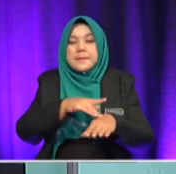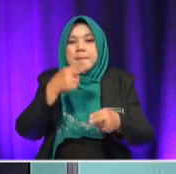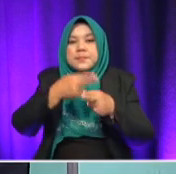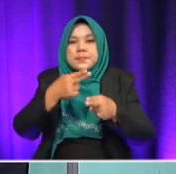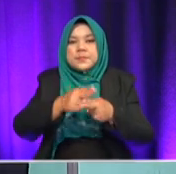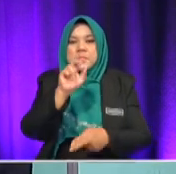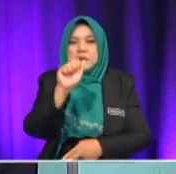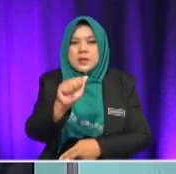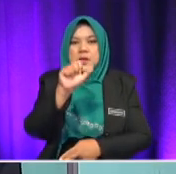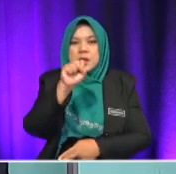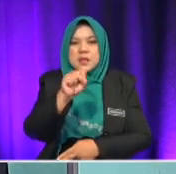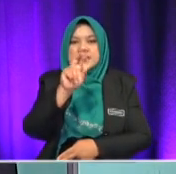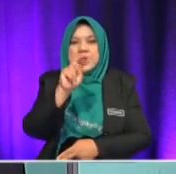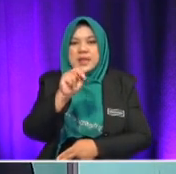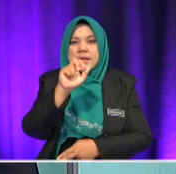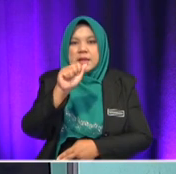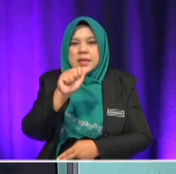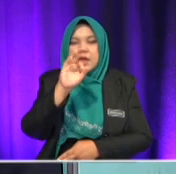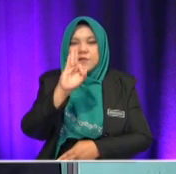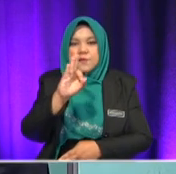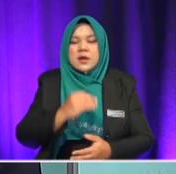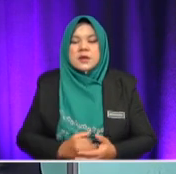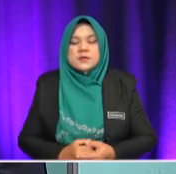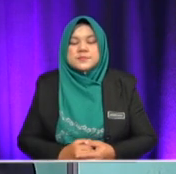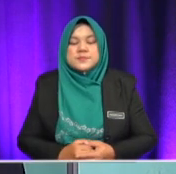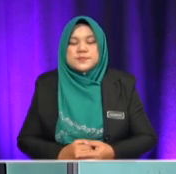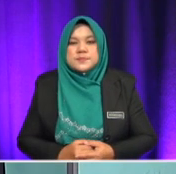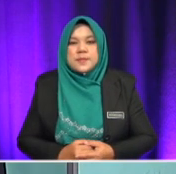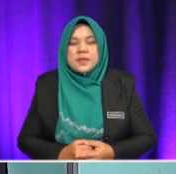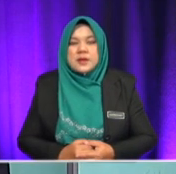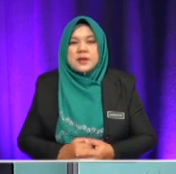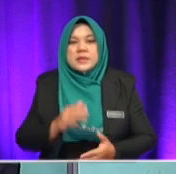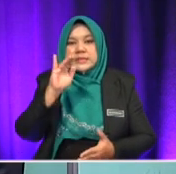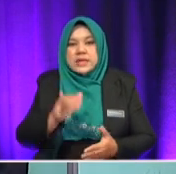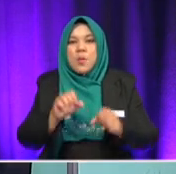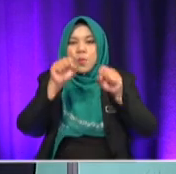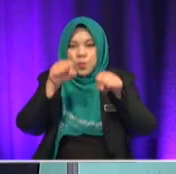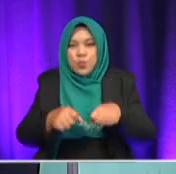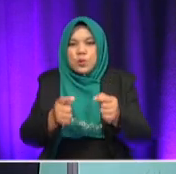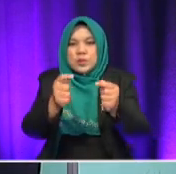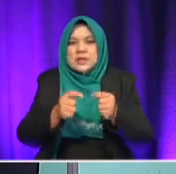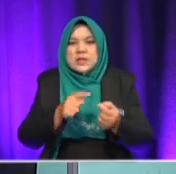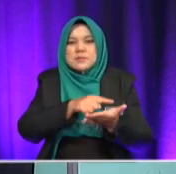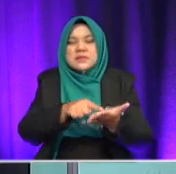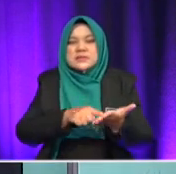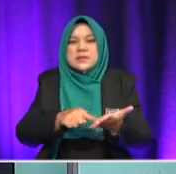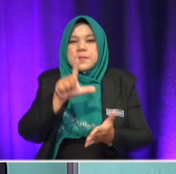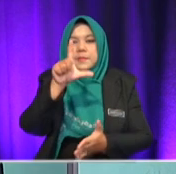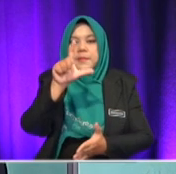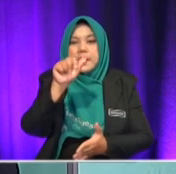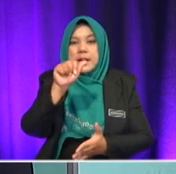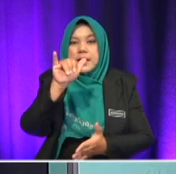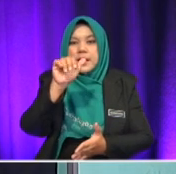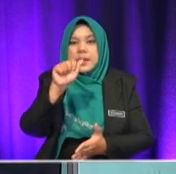wah Astaga warna kuning ini ya yang layak menerima zakat Oke mungkin